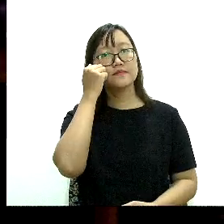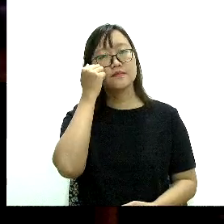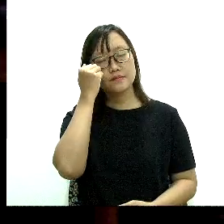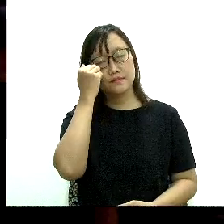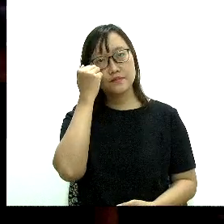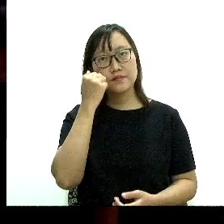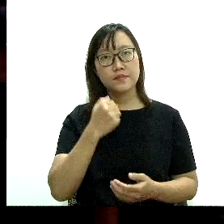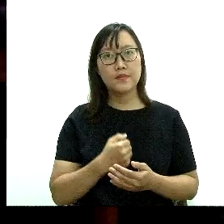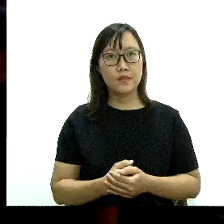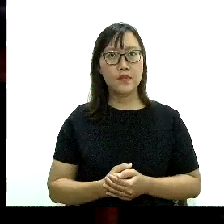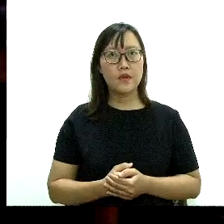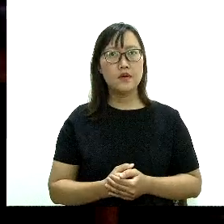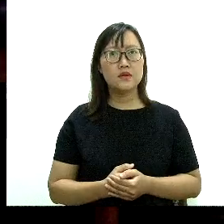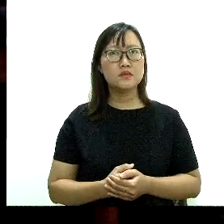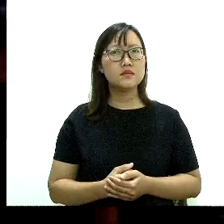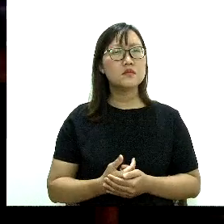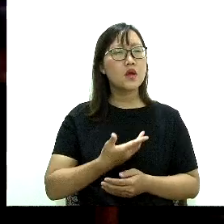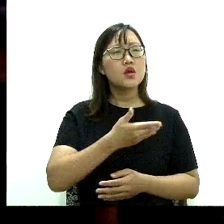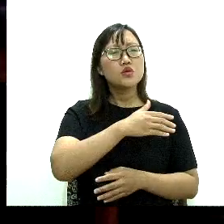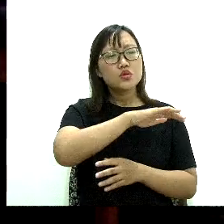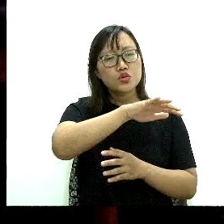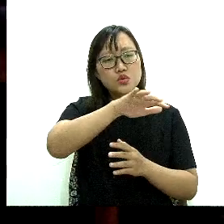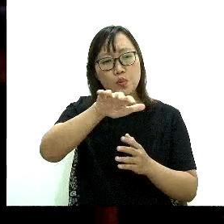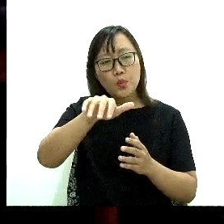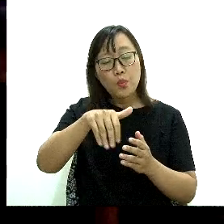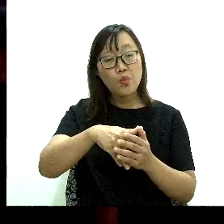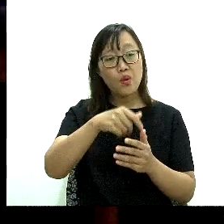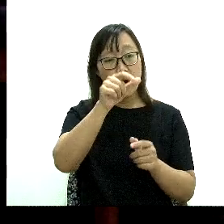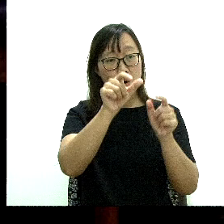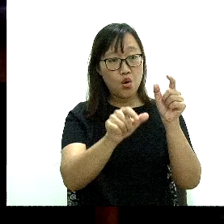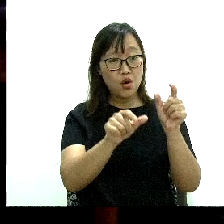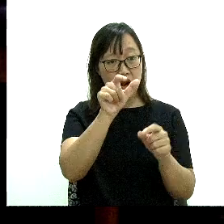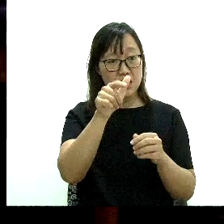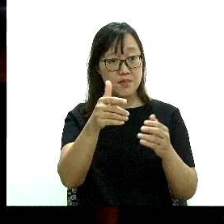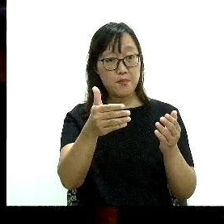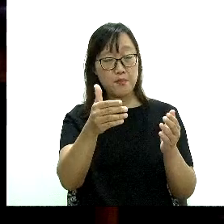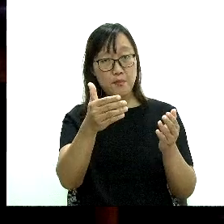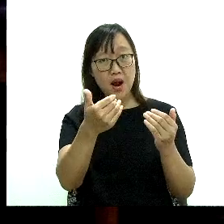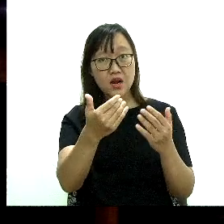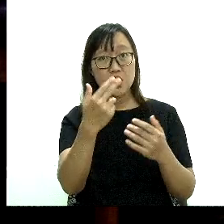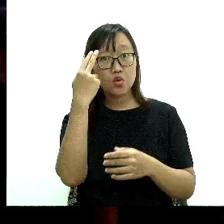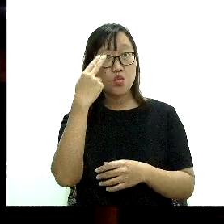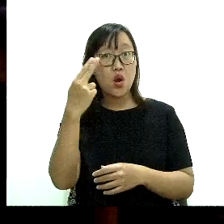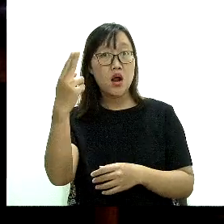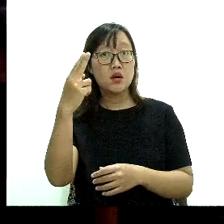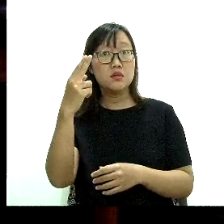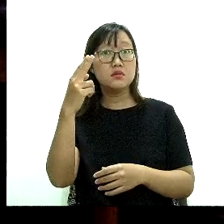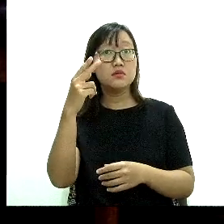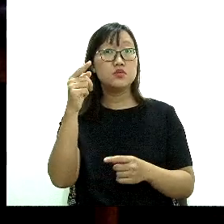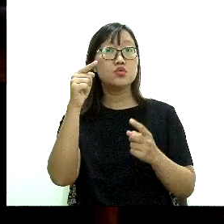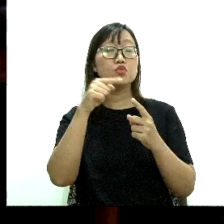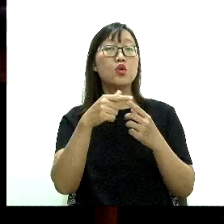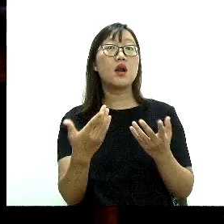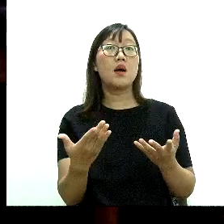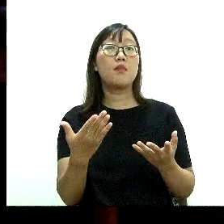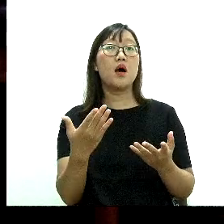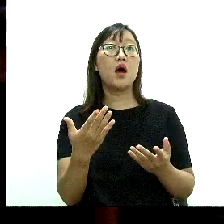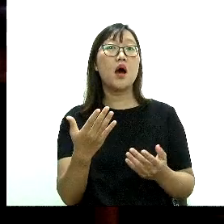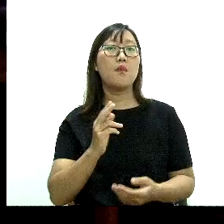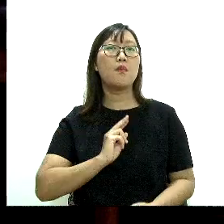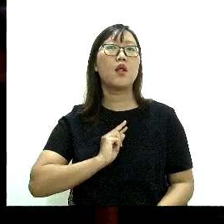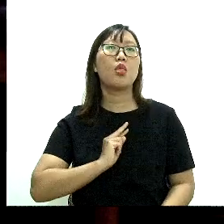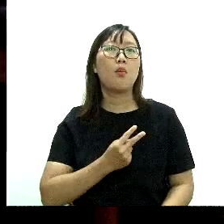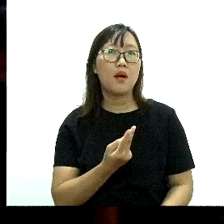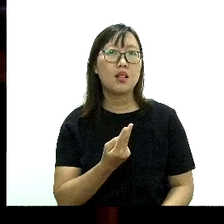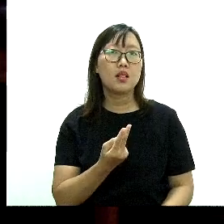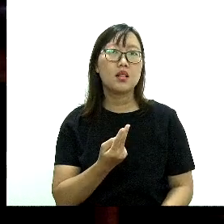semua orang dipanggil Tuhan untuk bertobat. Maka bacaan pertama berkata, hendaklah orang